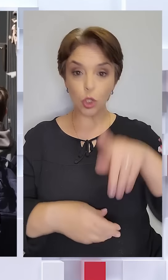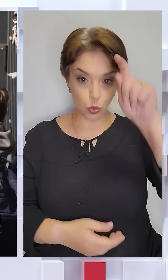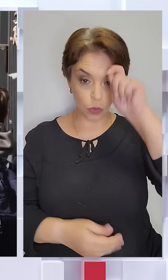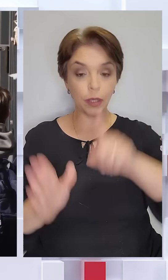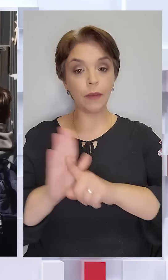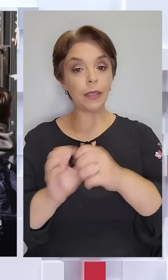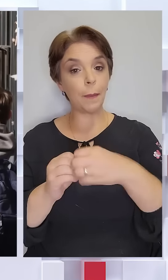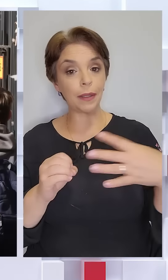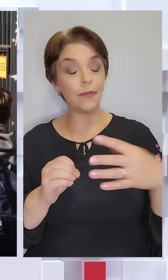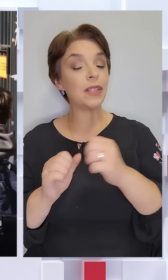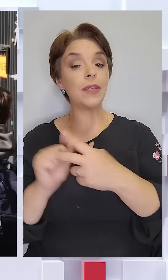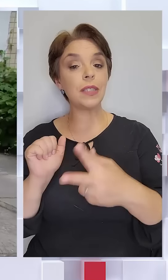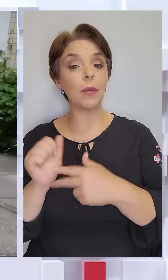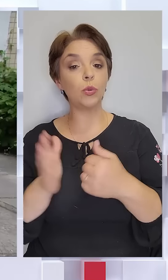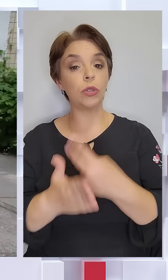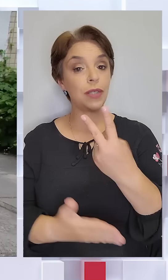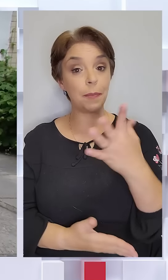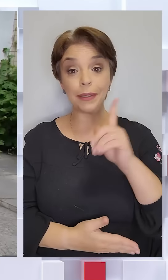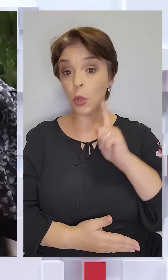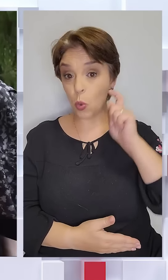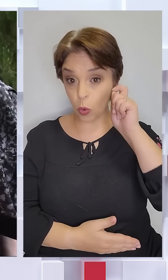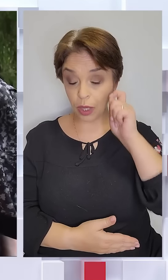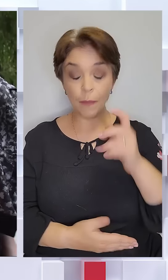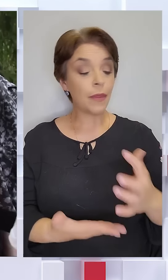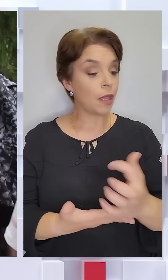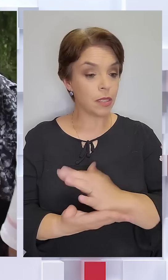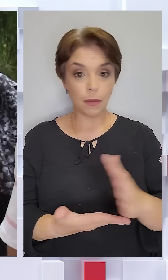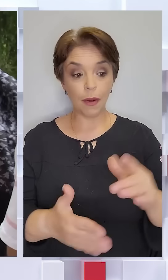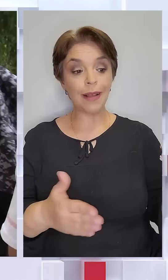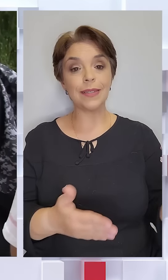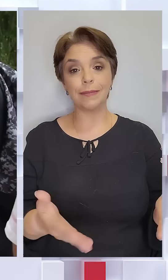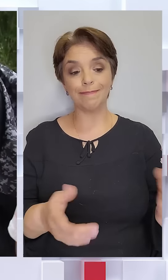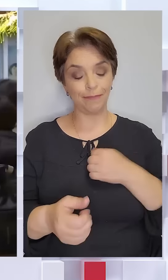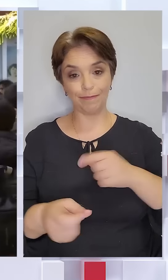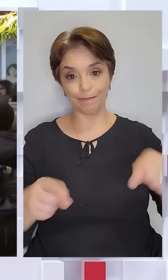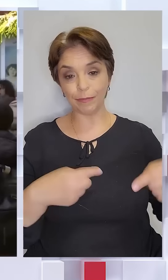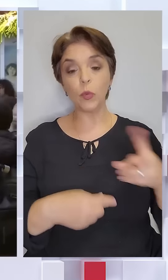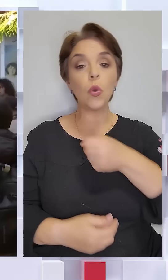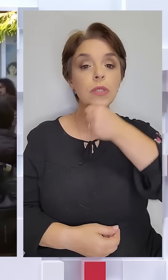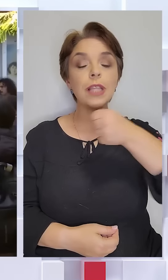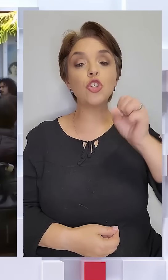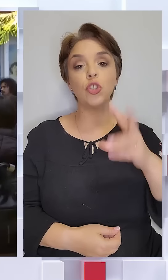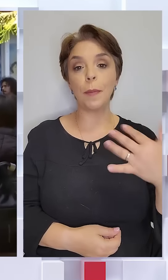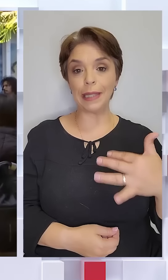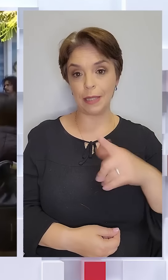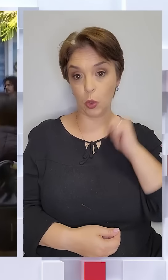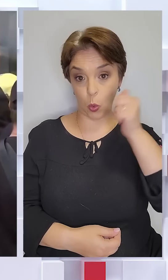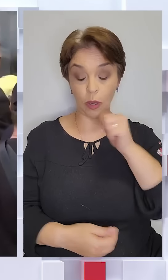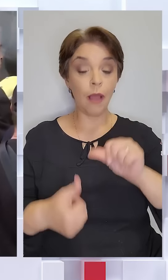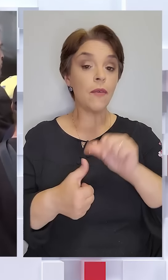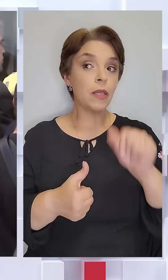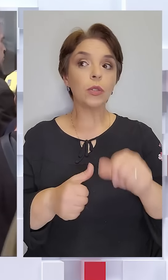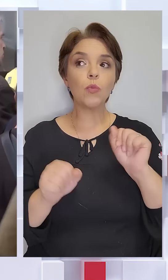чоловіків від 18 до 25 років, не збираються кликати до війська і тих, хто старше 50.